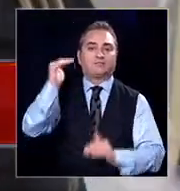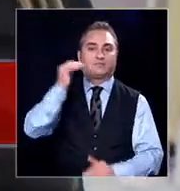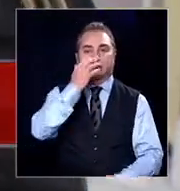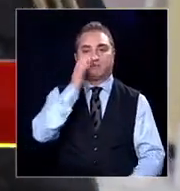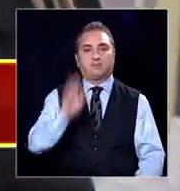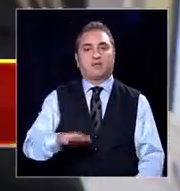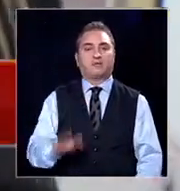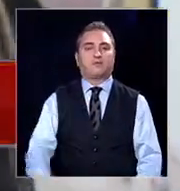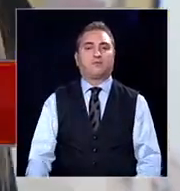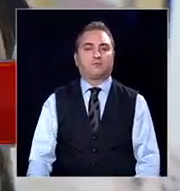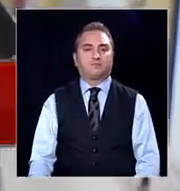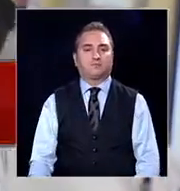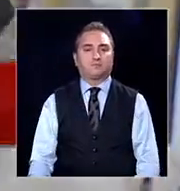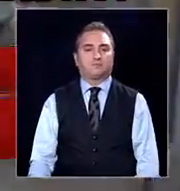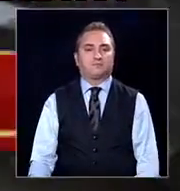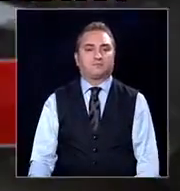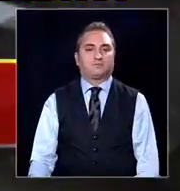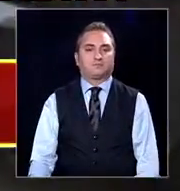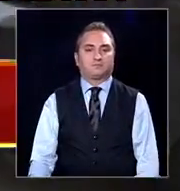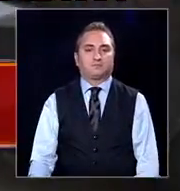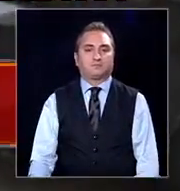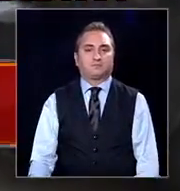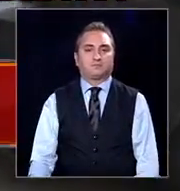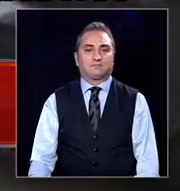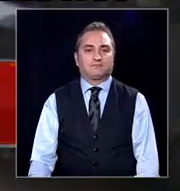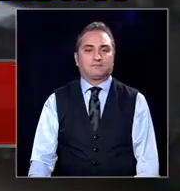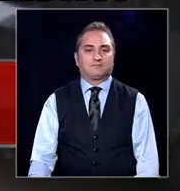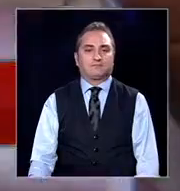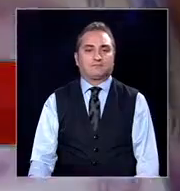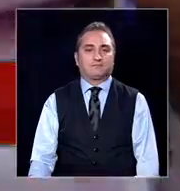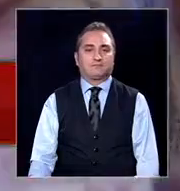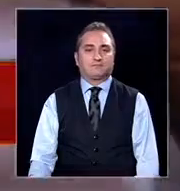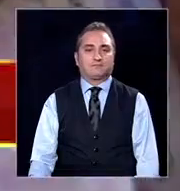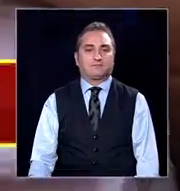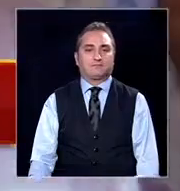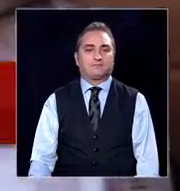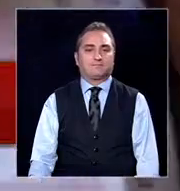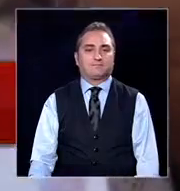lira yani. Tam fakiriz de o kadar da fakir değiliz. Şimdi askerlik çocuğu ne olacak? 50 lira mı yollayacağım?